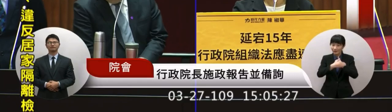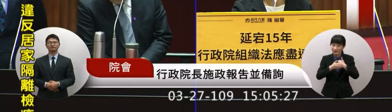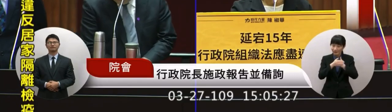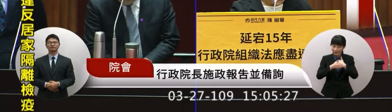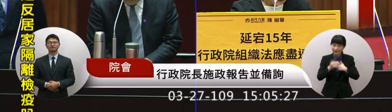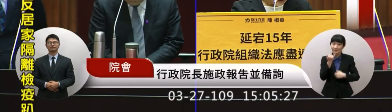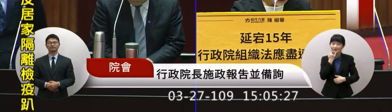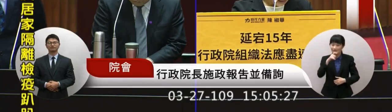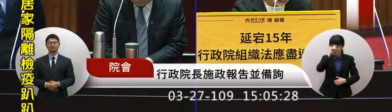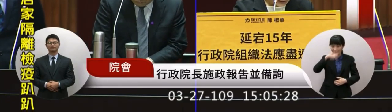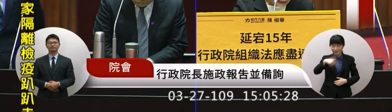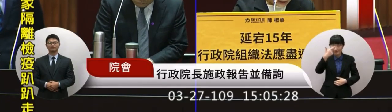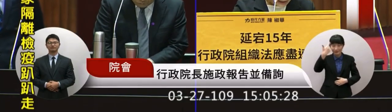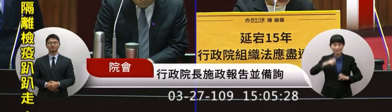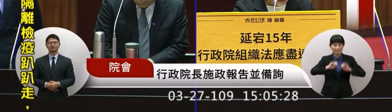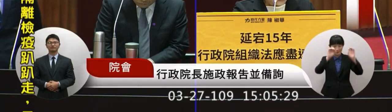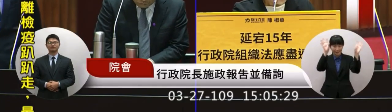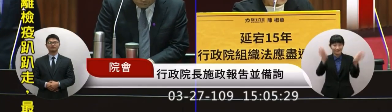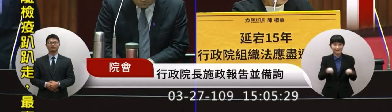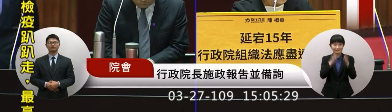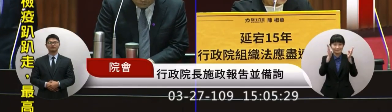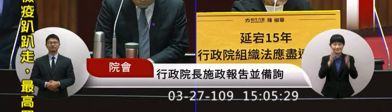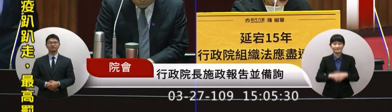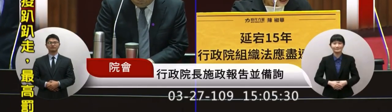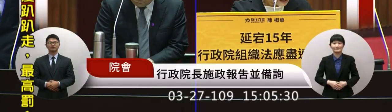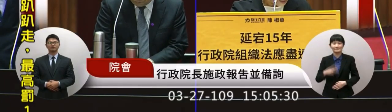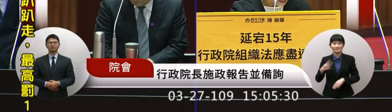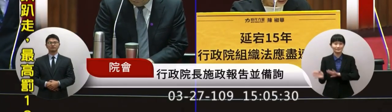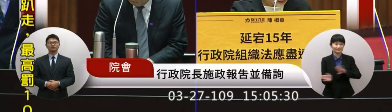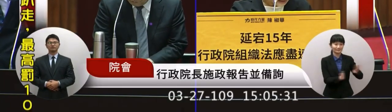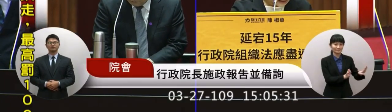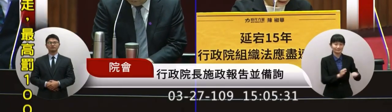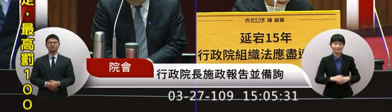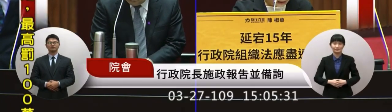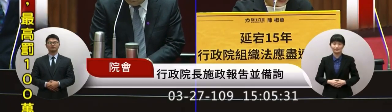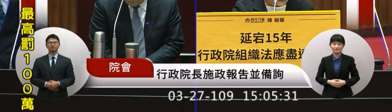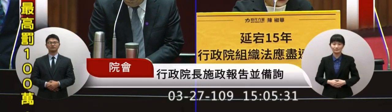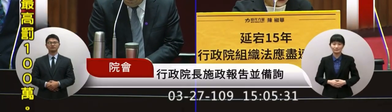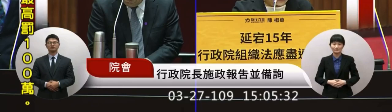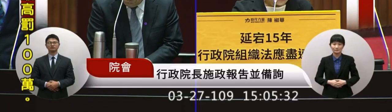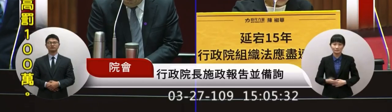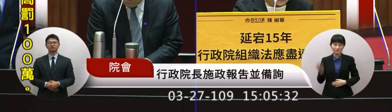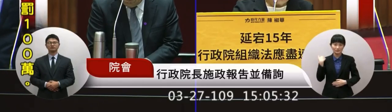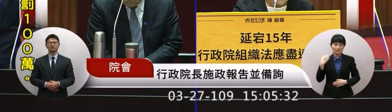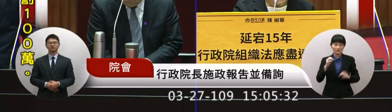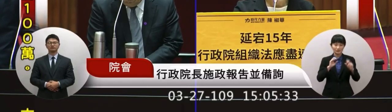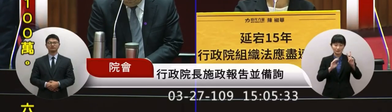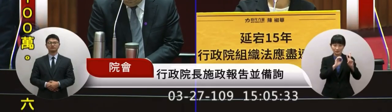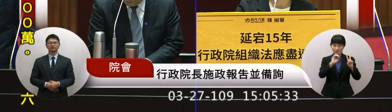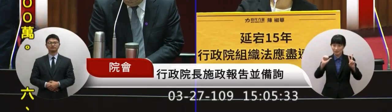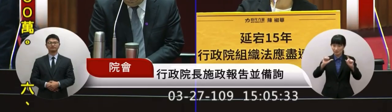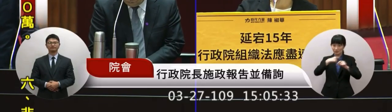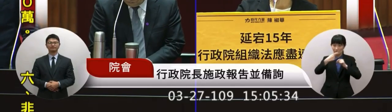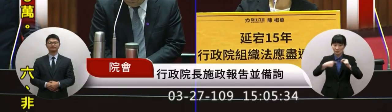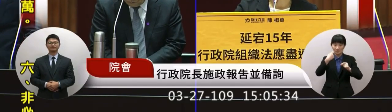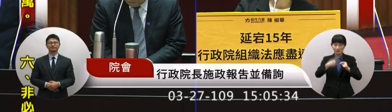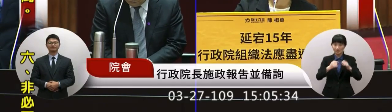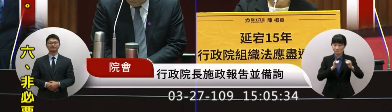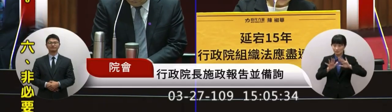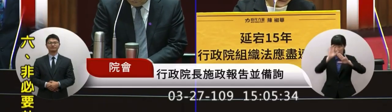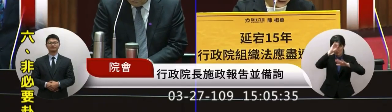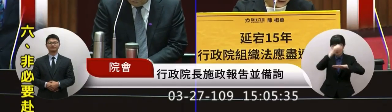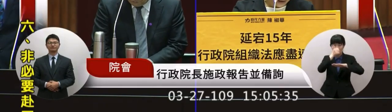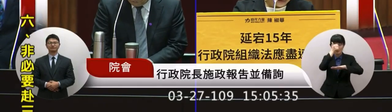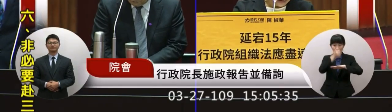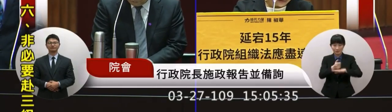护哈，要赶快来实施。那再来就是从2005年哈，2005年民进党执